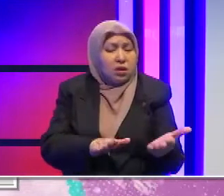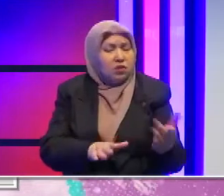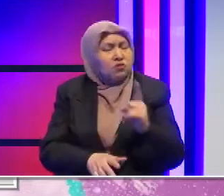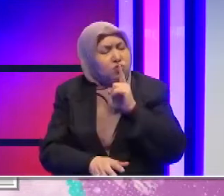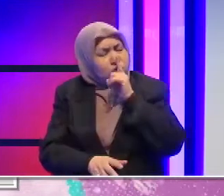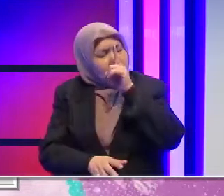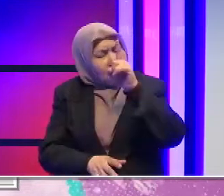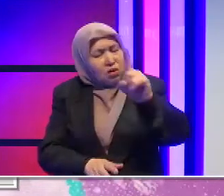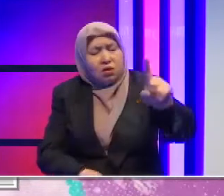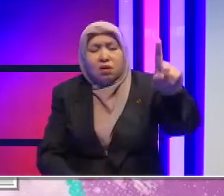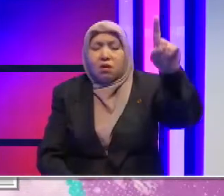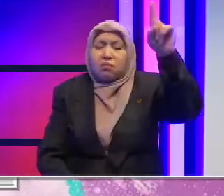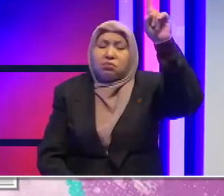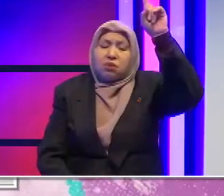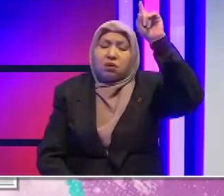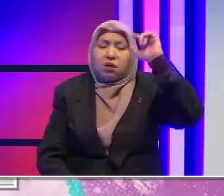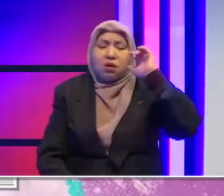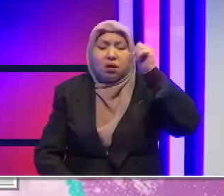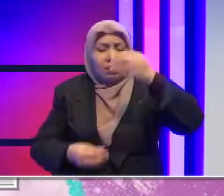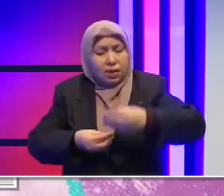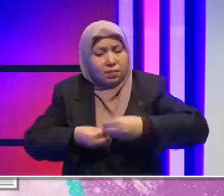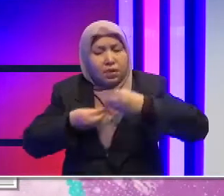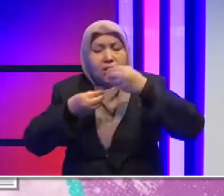أو ماتوا